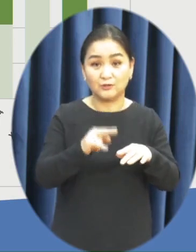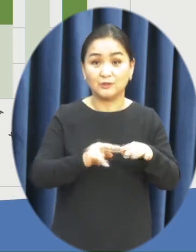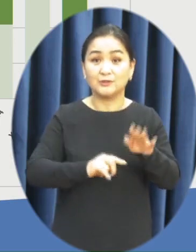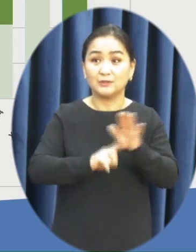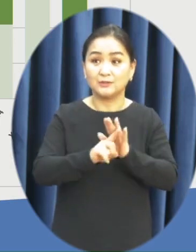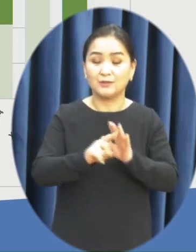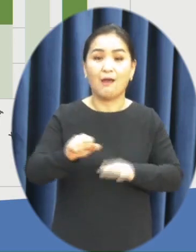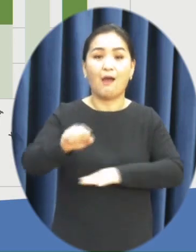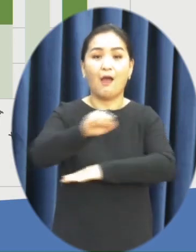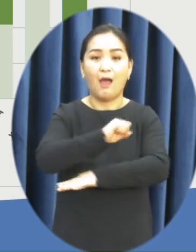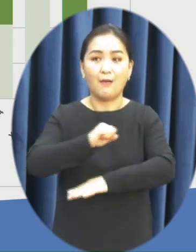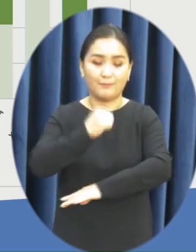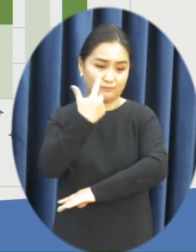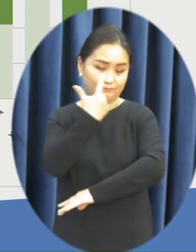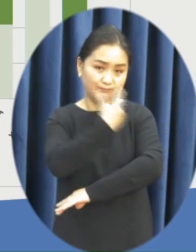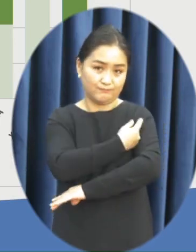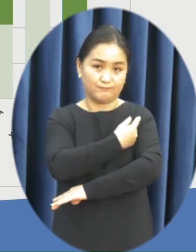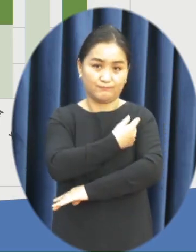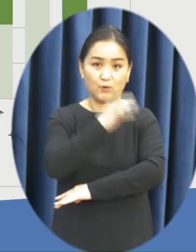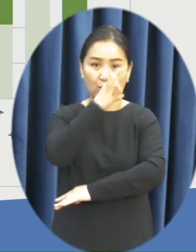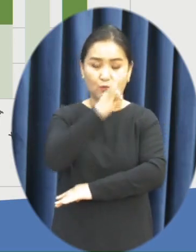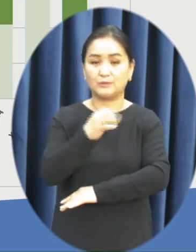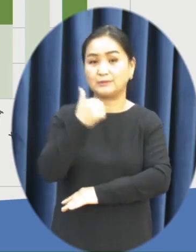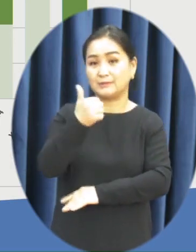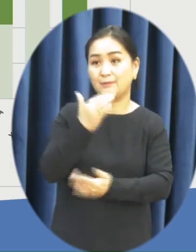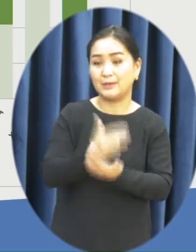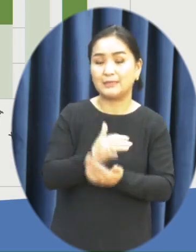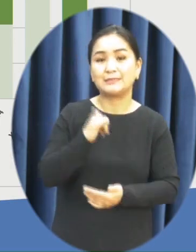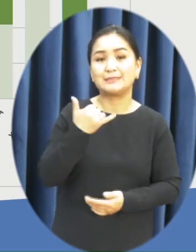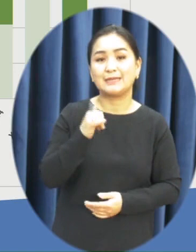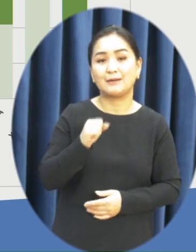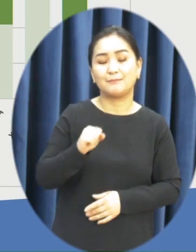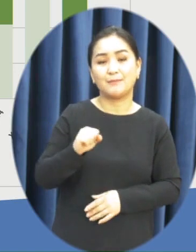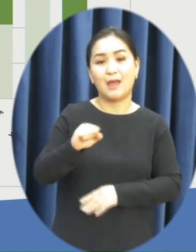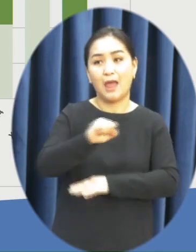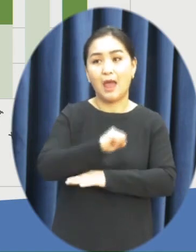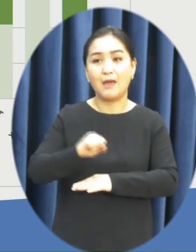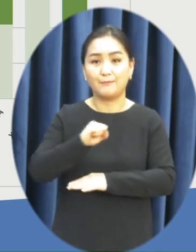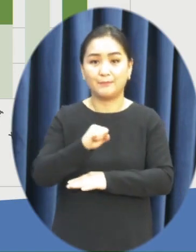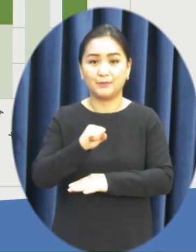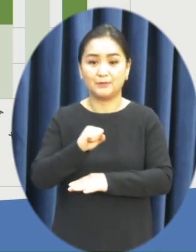ཀས